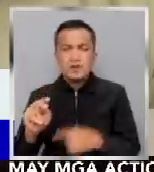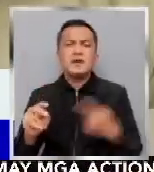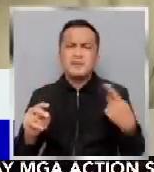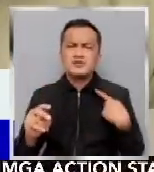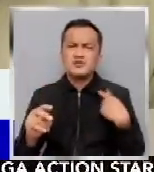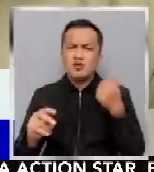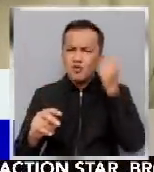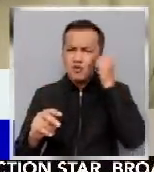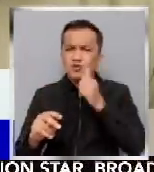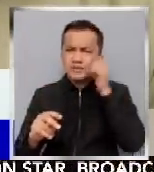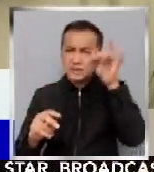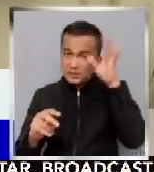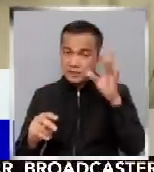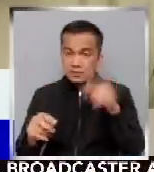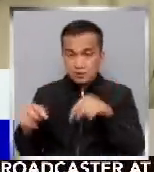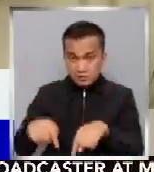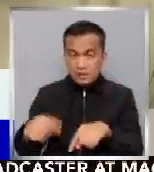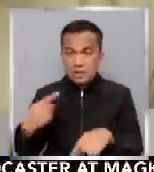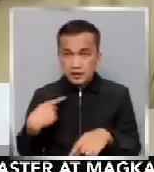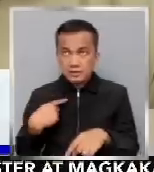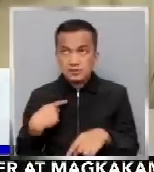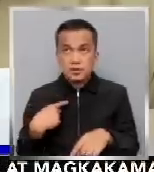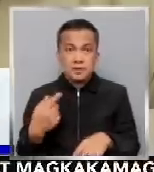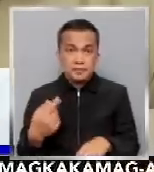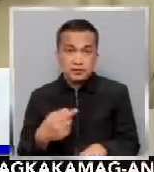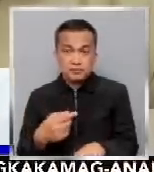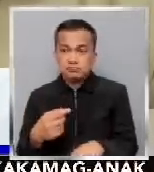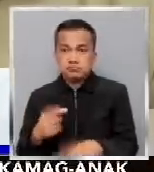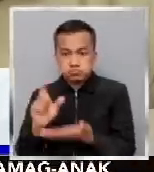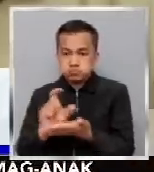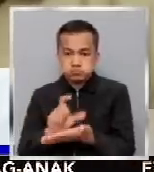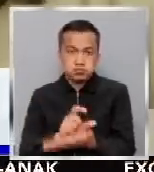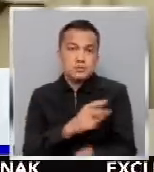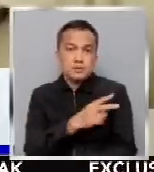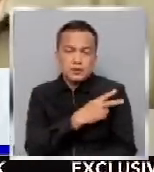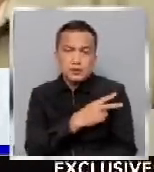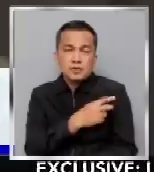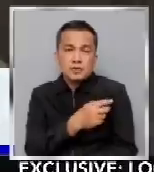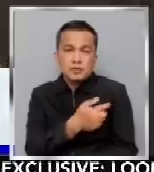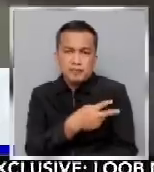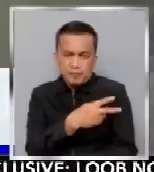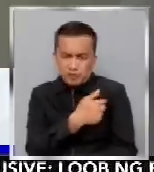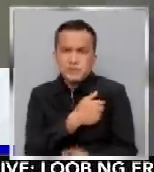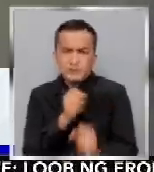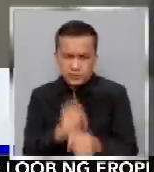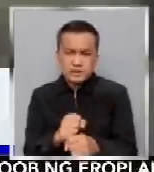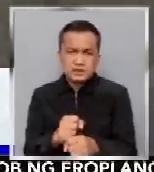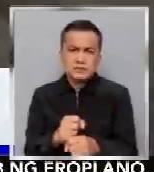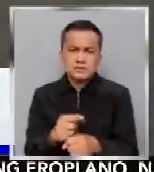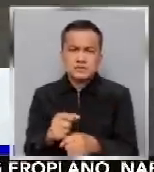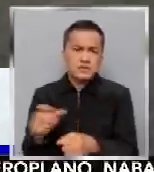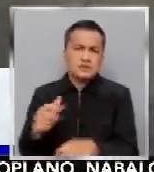saying habang nandito ang supply natin, ilan milyon ang bakuna natin dito, kunin na natin ang booster shot. May mga bakuna rin daw